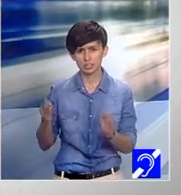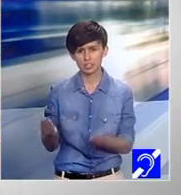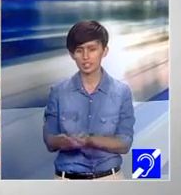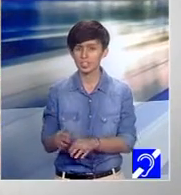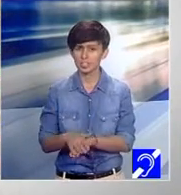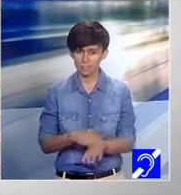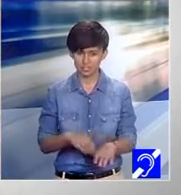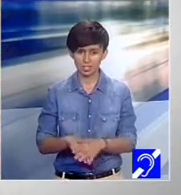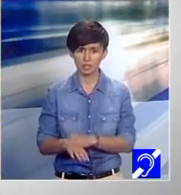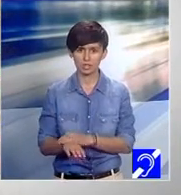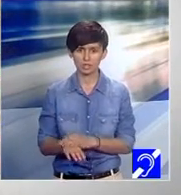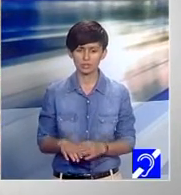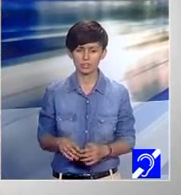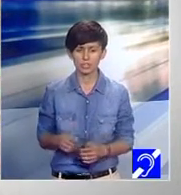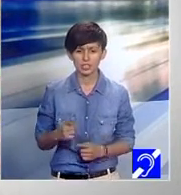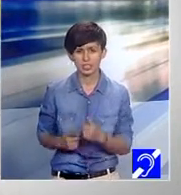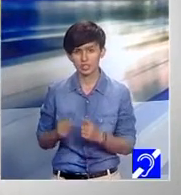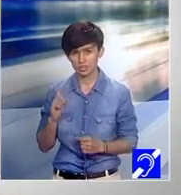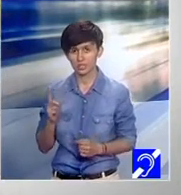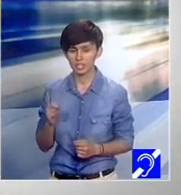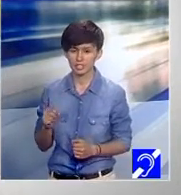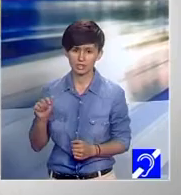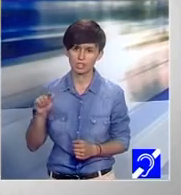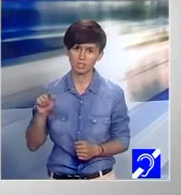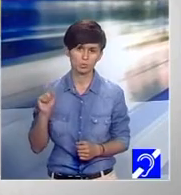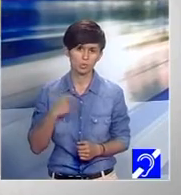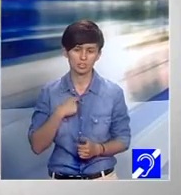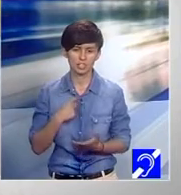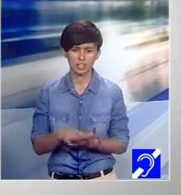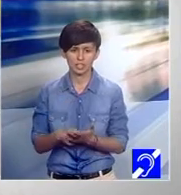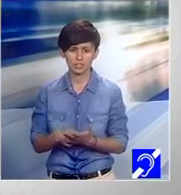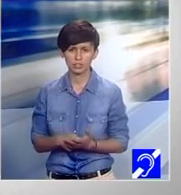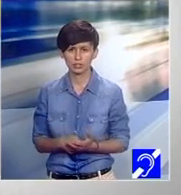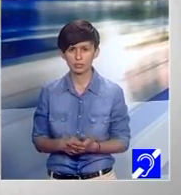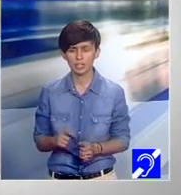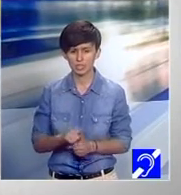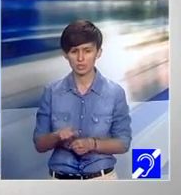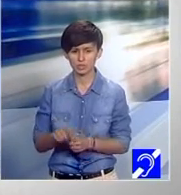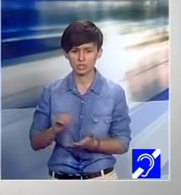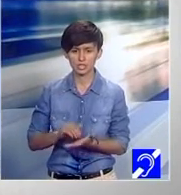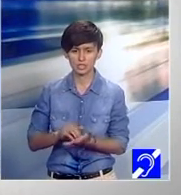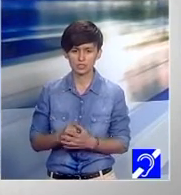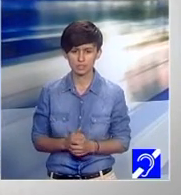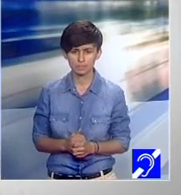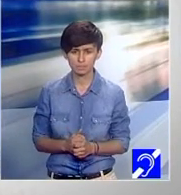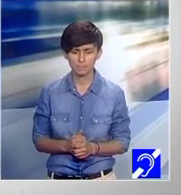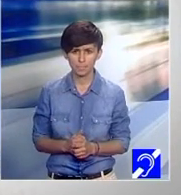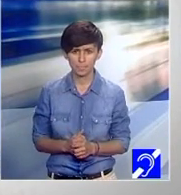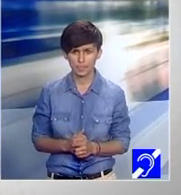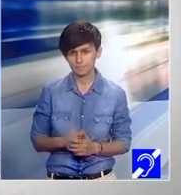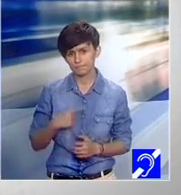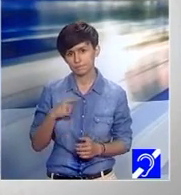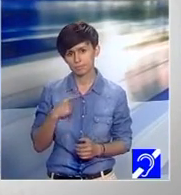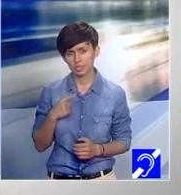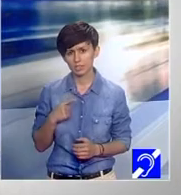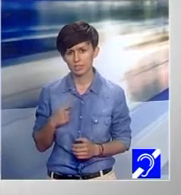dar prin finanțarea lui nu poate să-și cumpere mănuși, nu poate să-și cumpere tifon, nu poate să-și cumpere nu știu ce. Deci astea sunt o babilonie, un